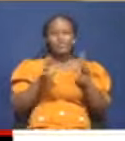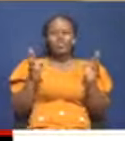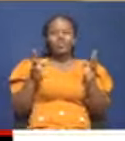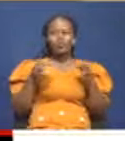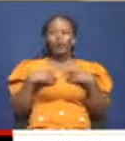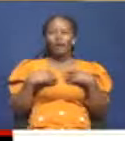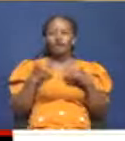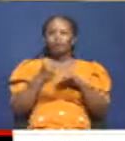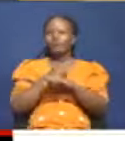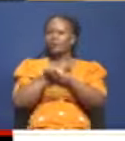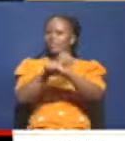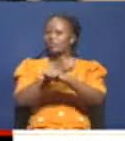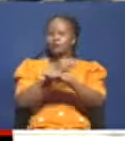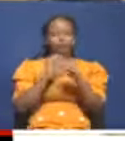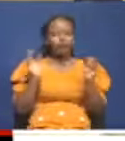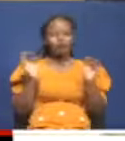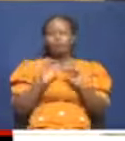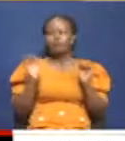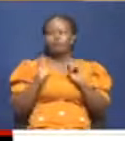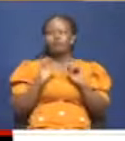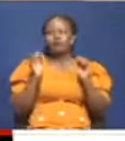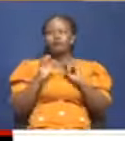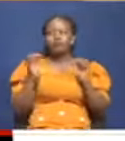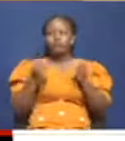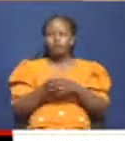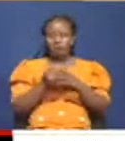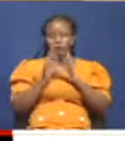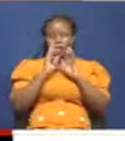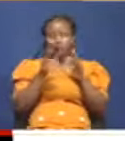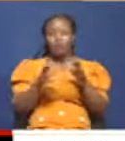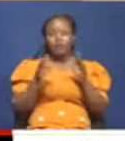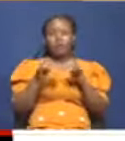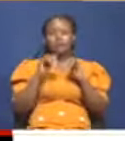dhidi ya ugonjwa huu. Ruth Wamboi nikiripotia Darubini Weekend.